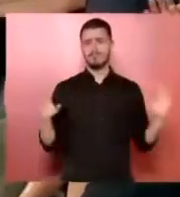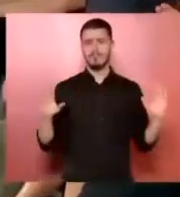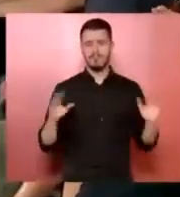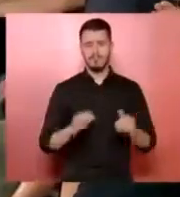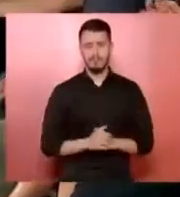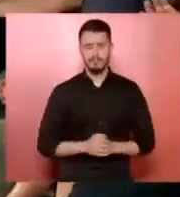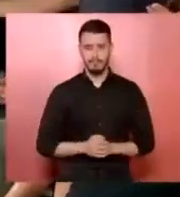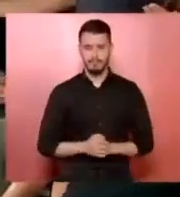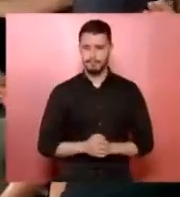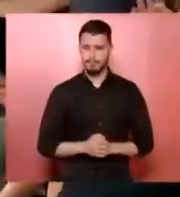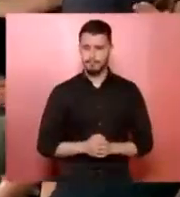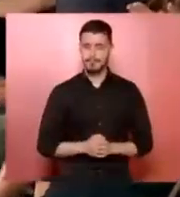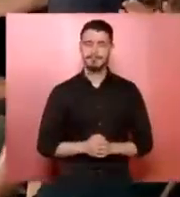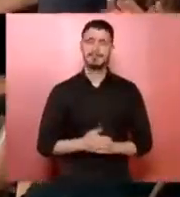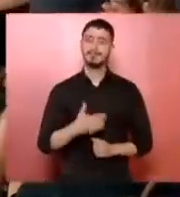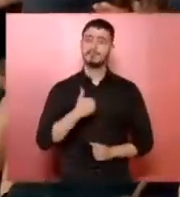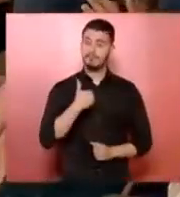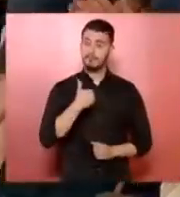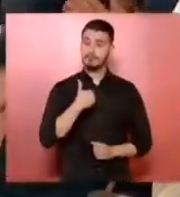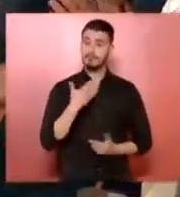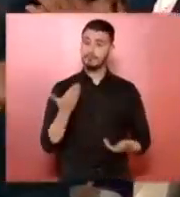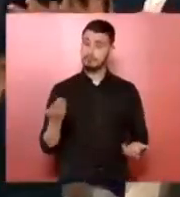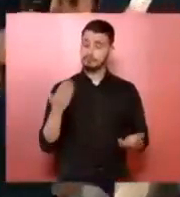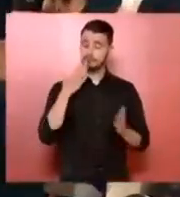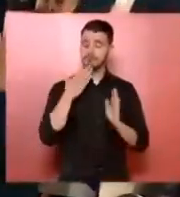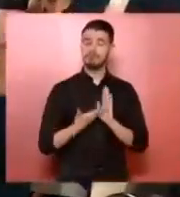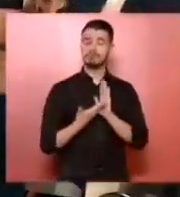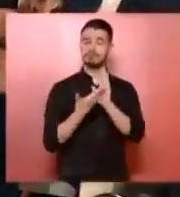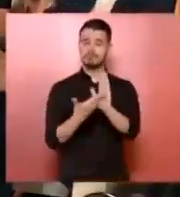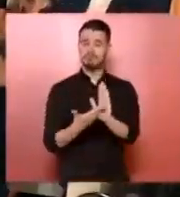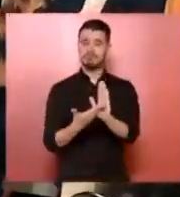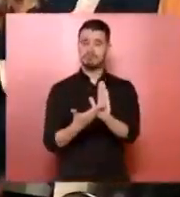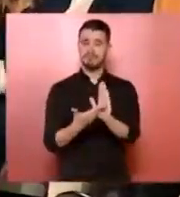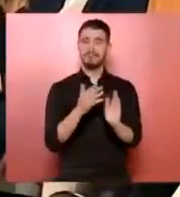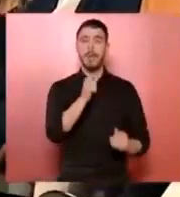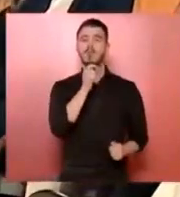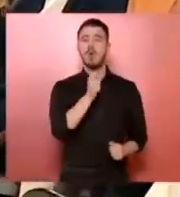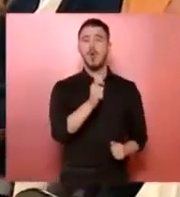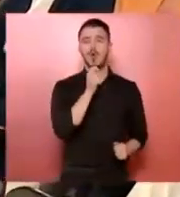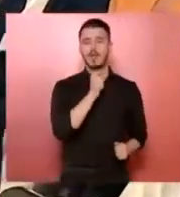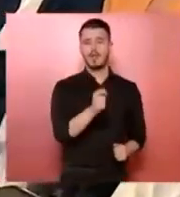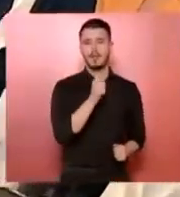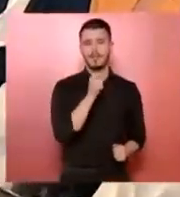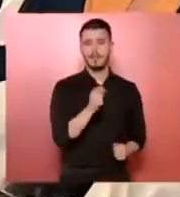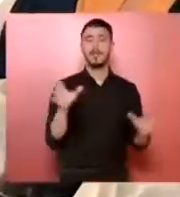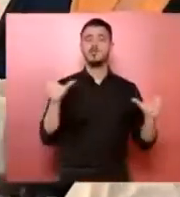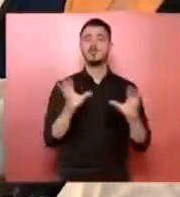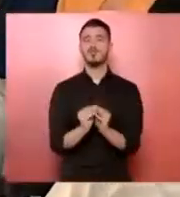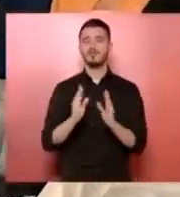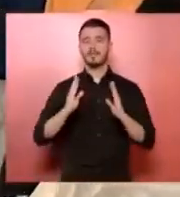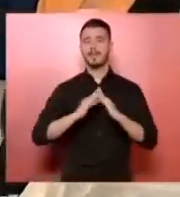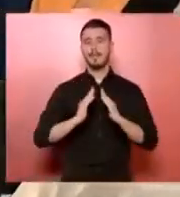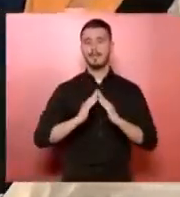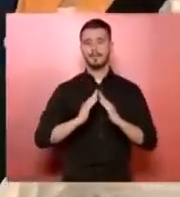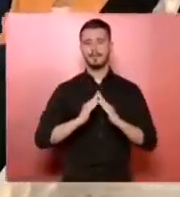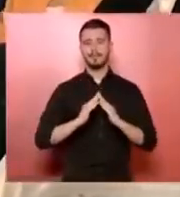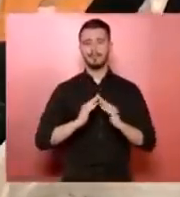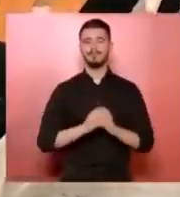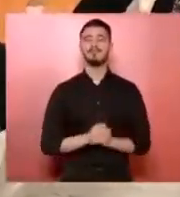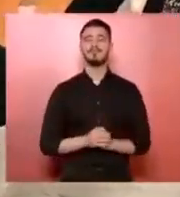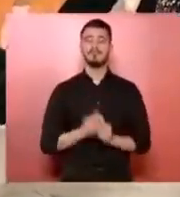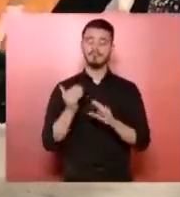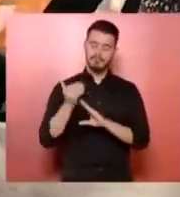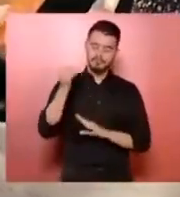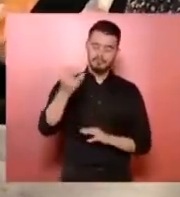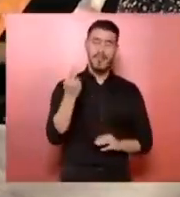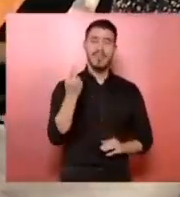Έχω την τιμή να σας παρουσιάσω πρώτον την πολιτική μας για την στέγαση. Διπλασιάζουμε